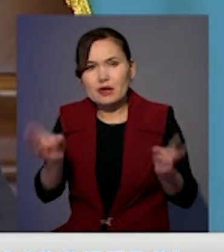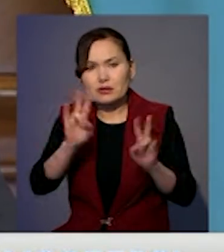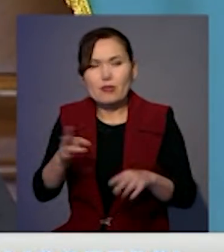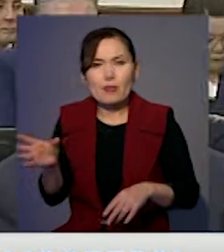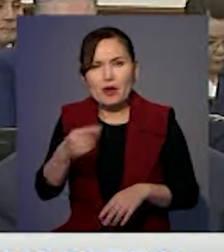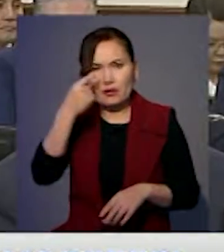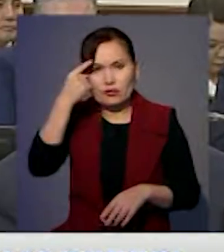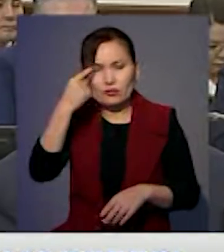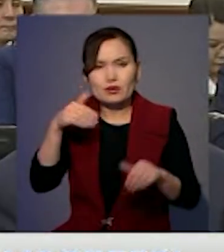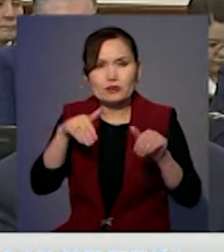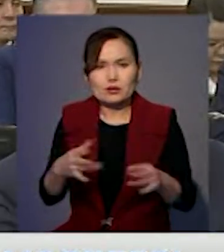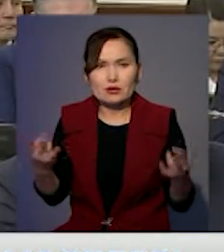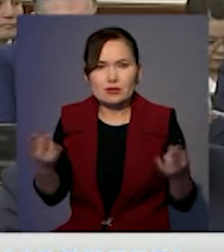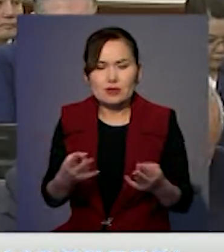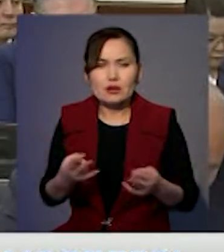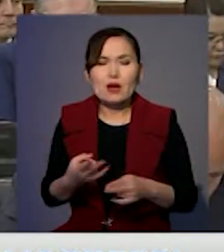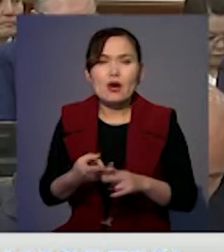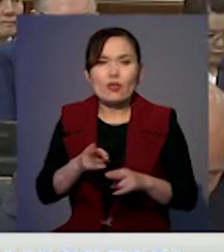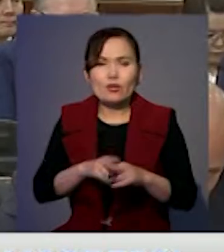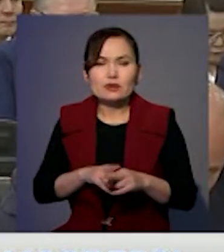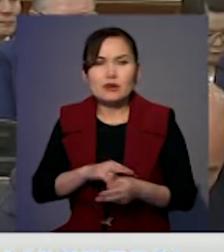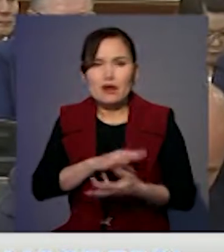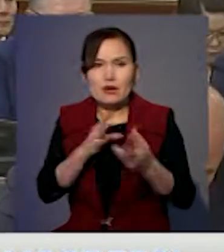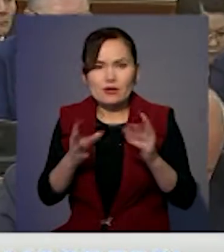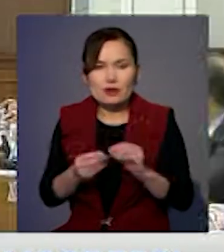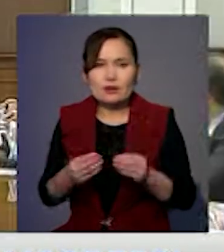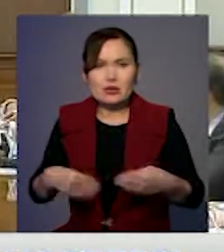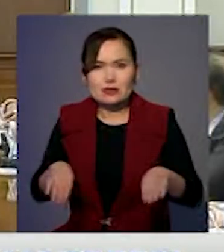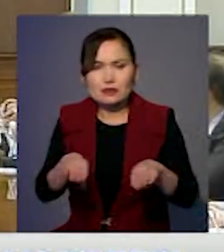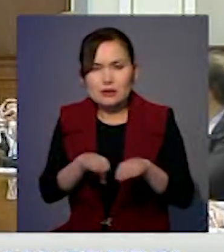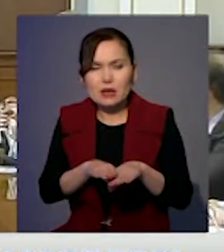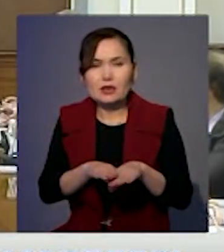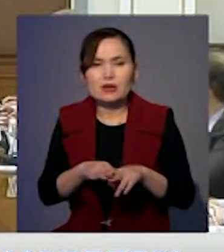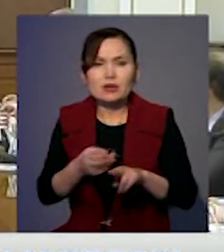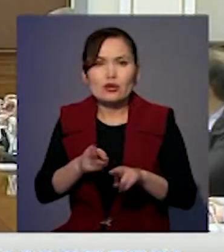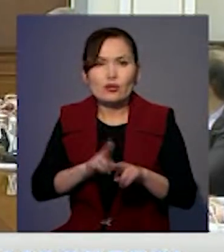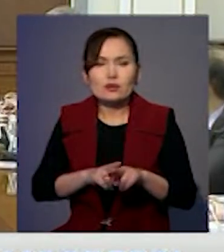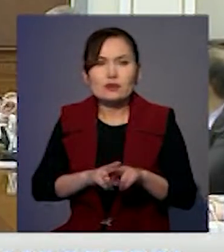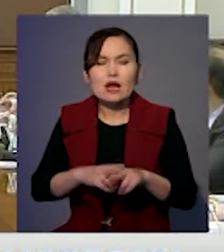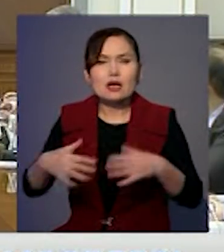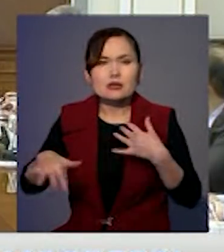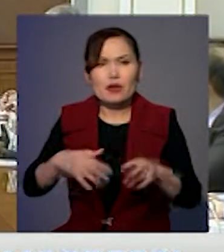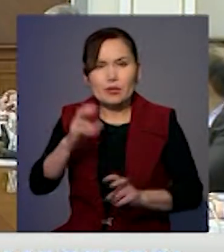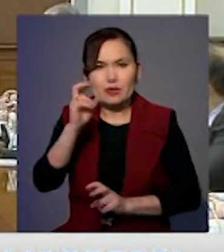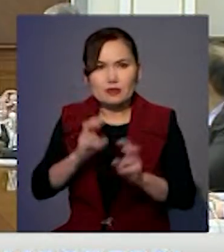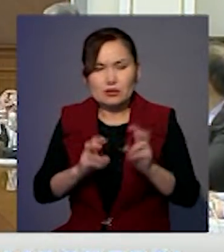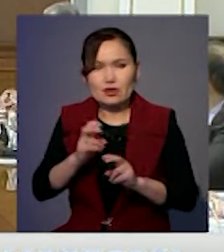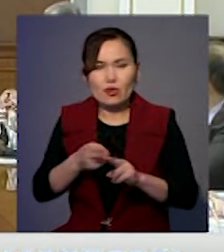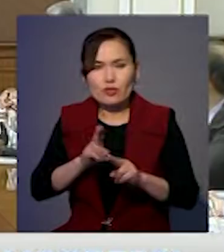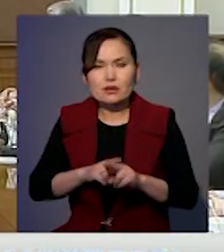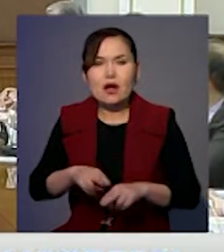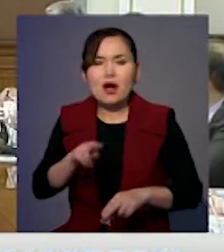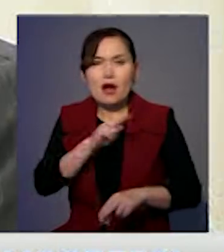или субсидию дать пока. А эти закрыть. Придут другие инвесторы, начнет компания работать